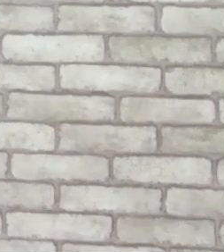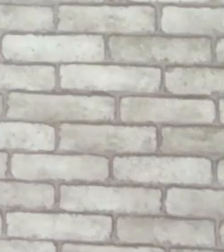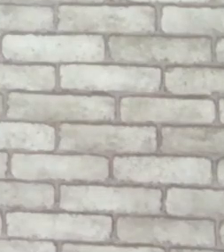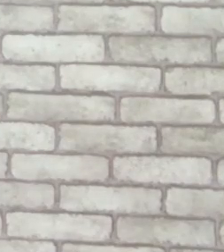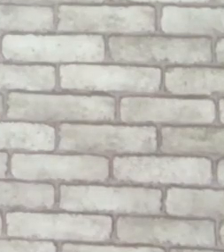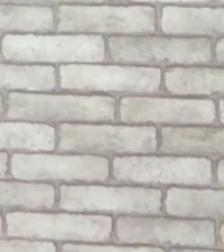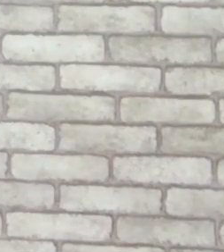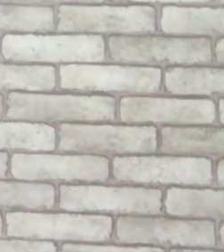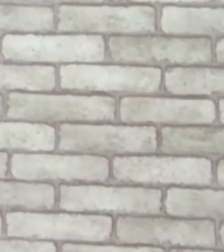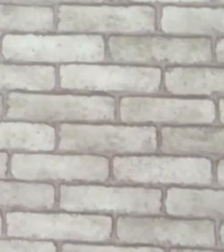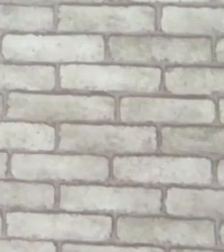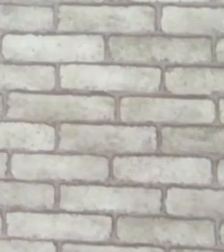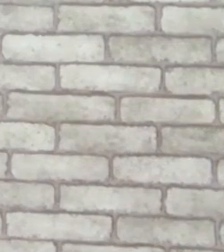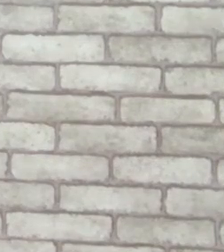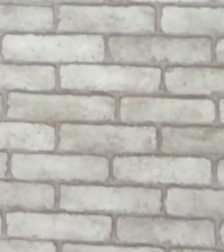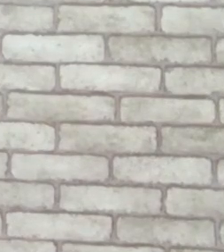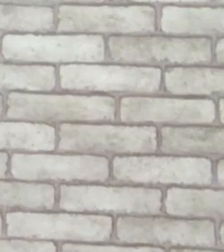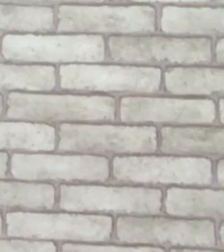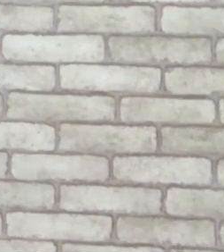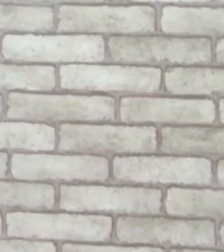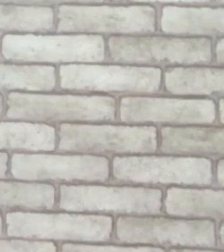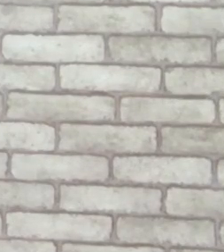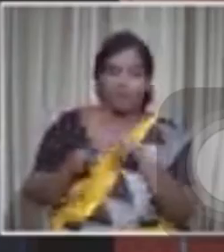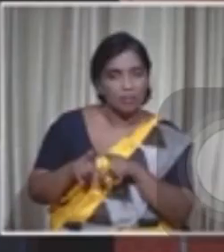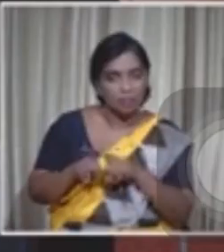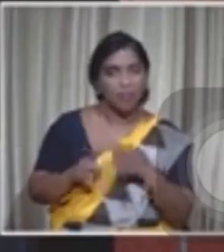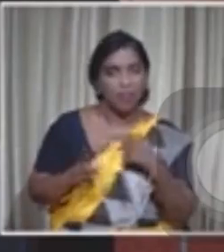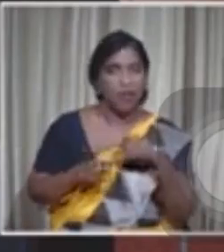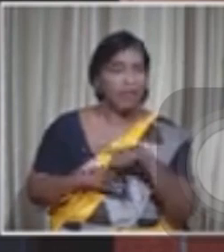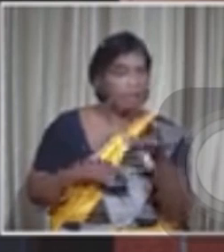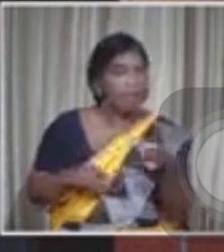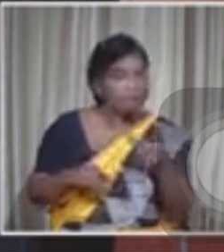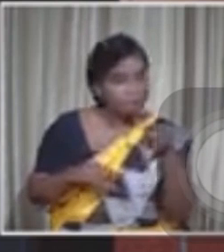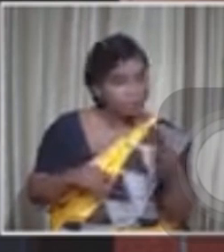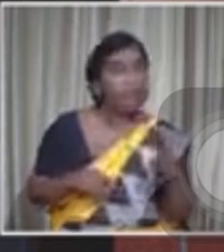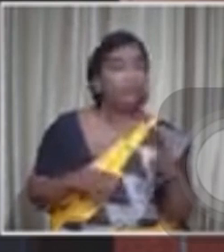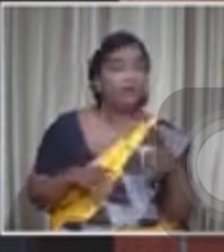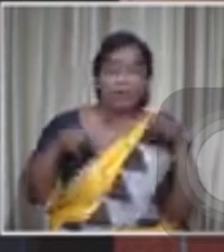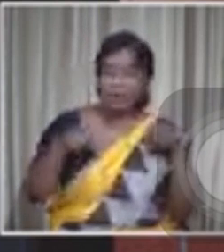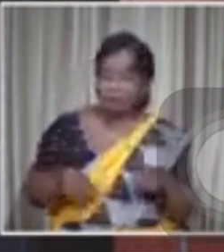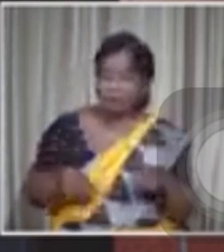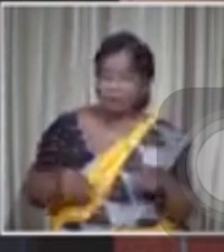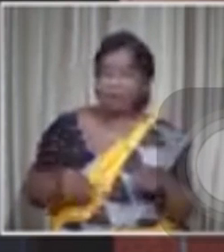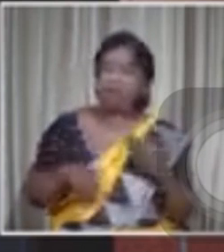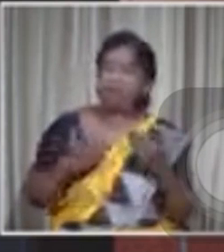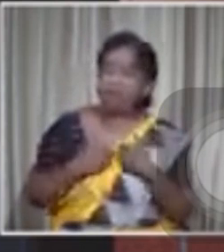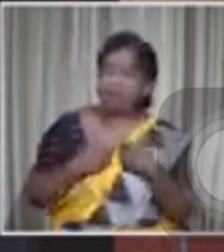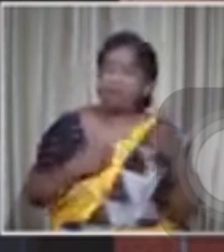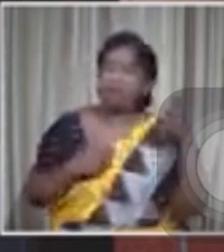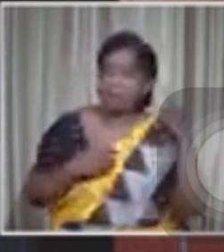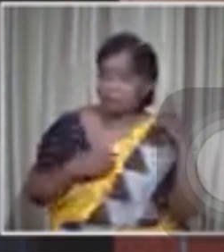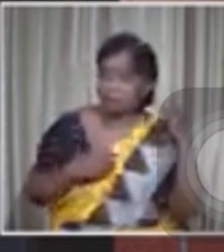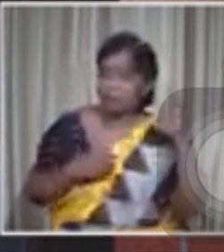இந்த அரசாங்கம் வந்து மலைய மக்களை பச்சையாக ஏமாத்திருச்சு. படைகளால் சூழப்பட்டு ஒரு திறந்த வழி சிறைச்சாலையே,